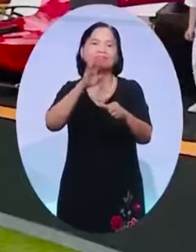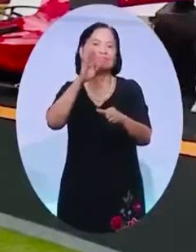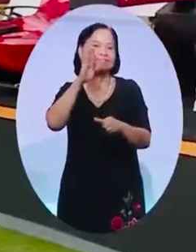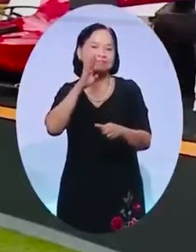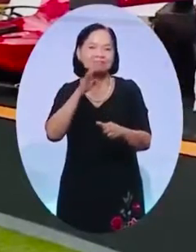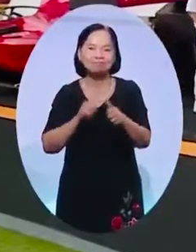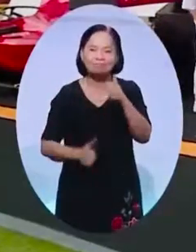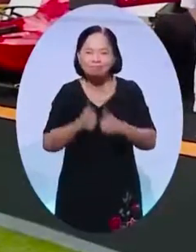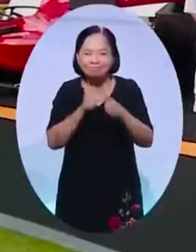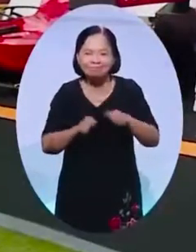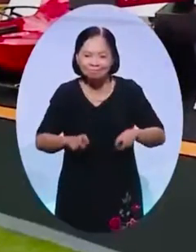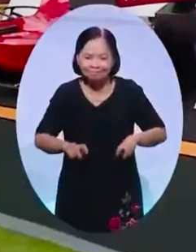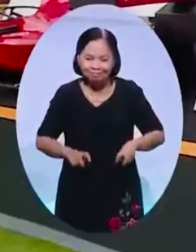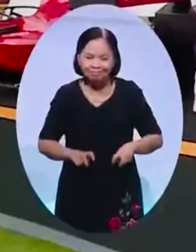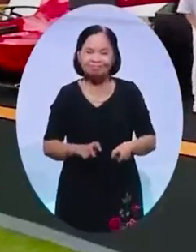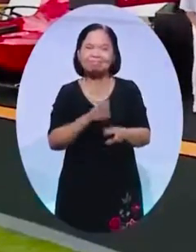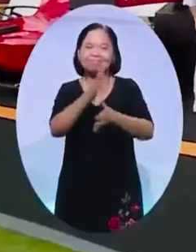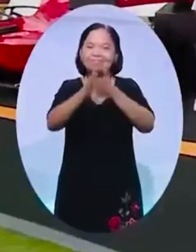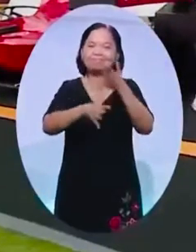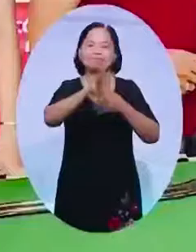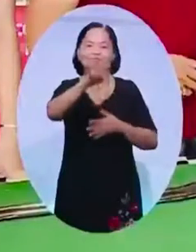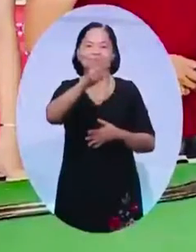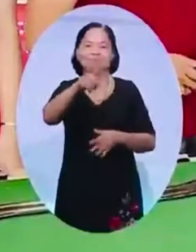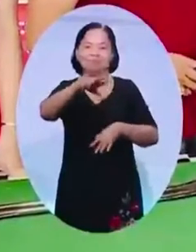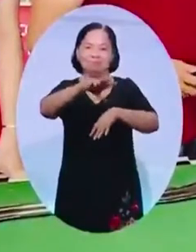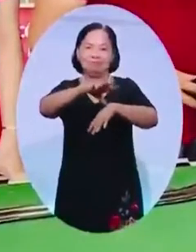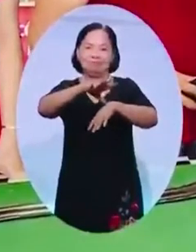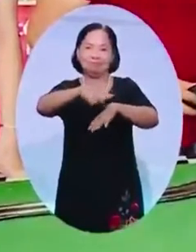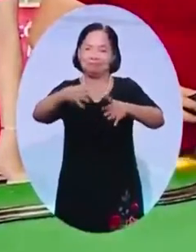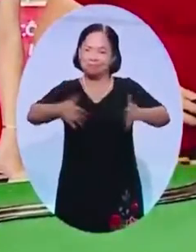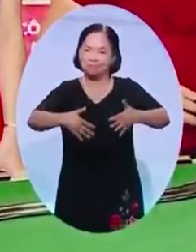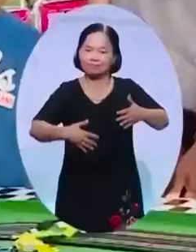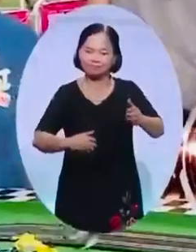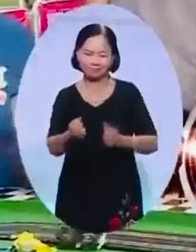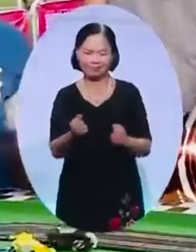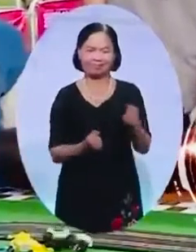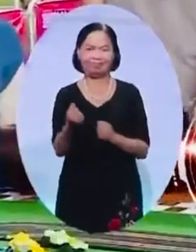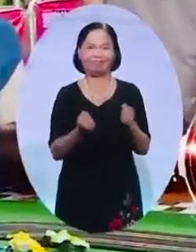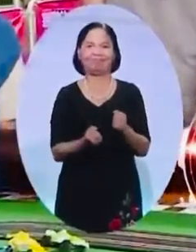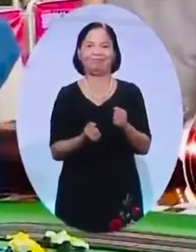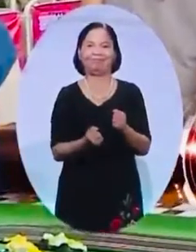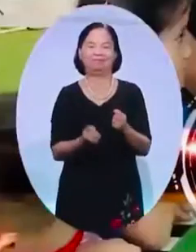đua xe trên đường đua mô phỏng 3D, thử thách phản ứng nhanh, đua xe điều khiển trên mô hình.